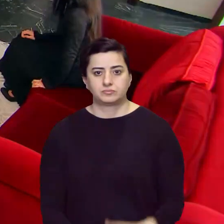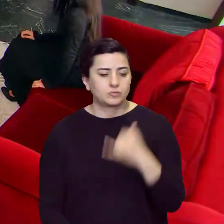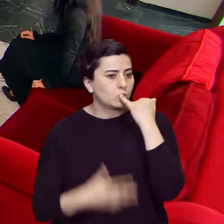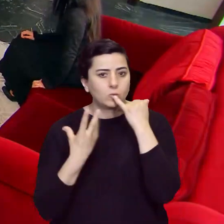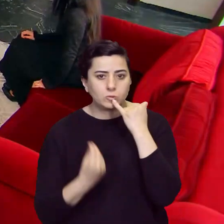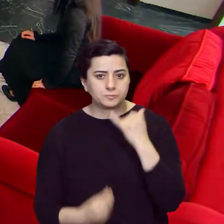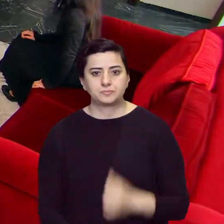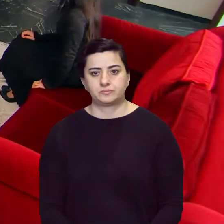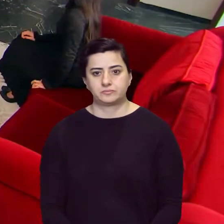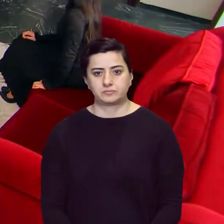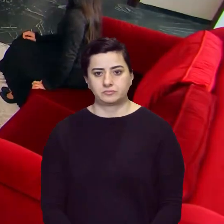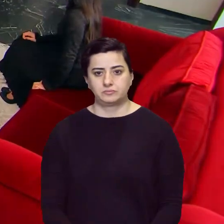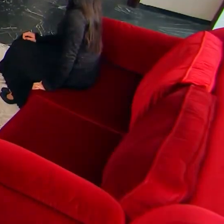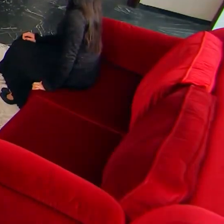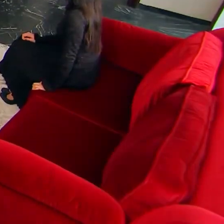Efendim hocam.